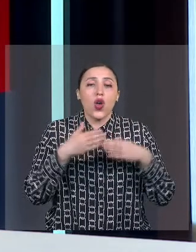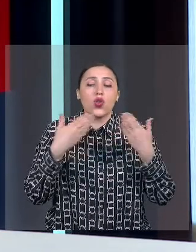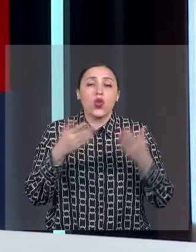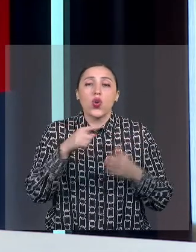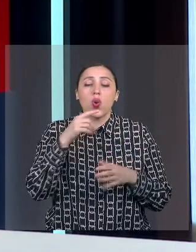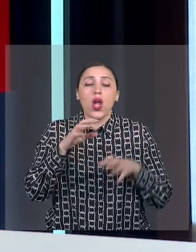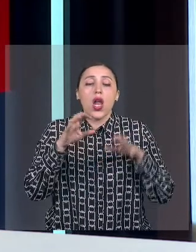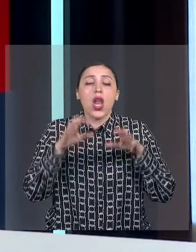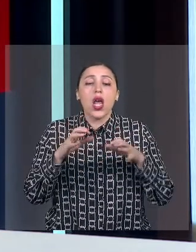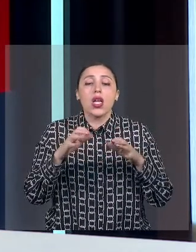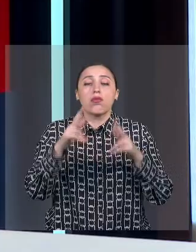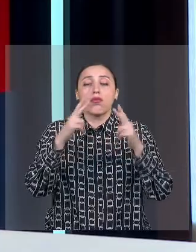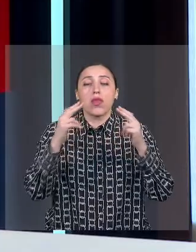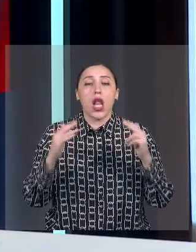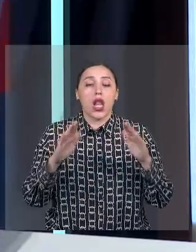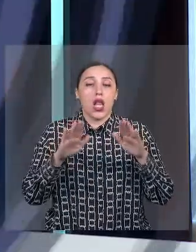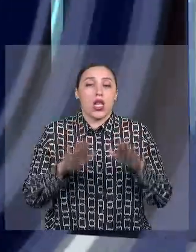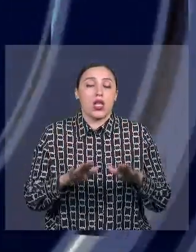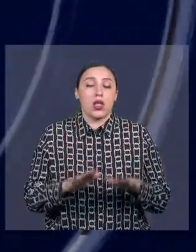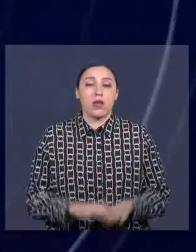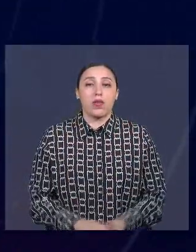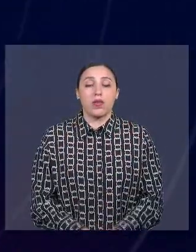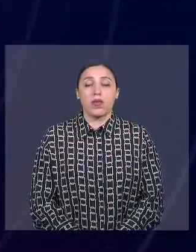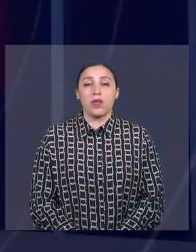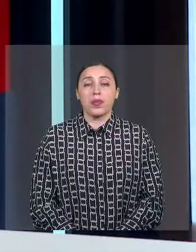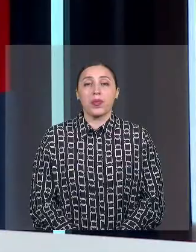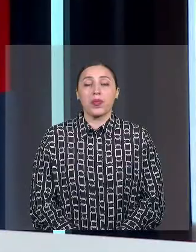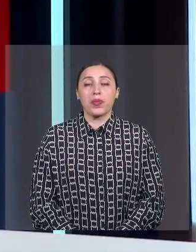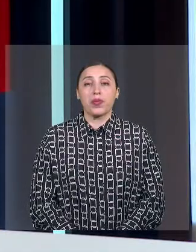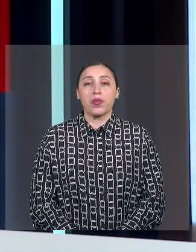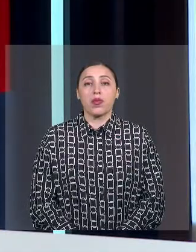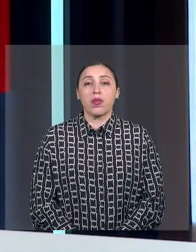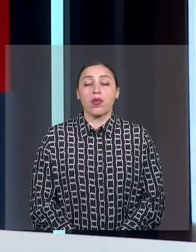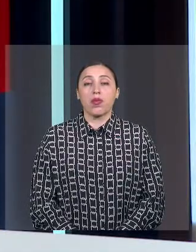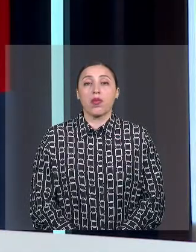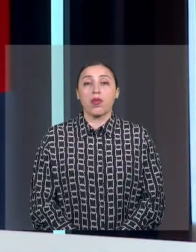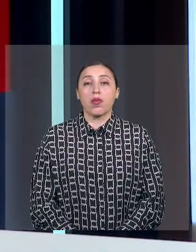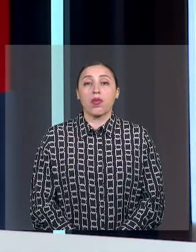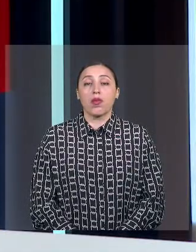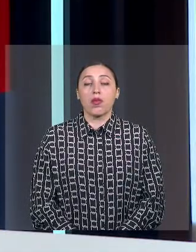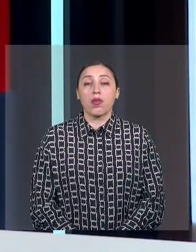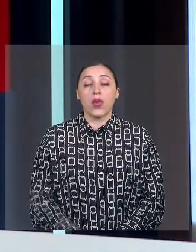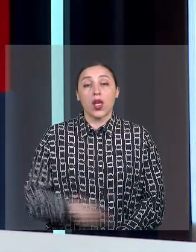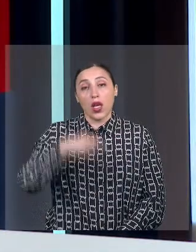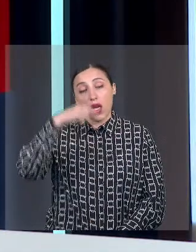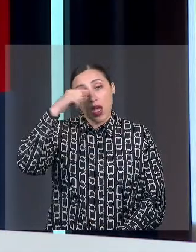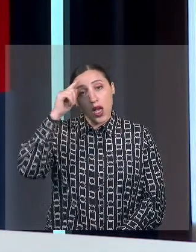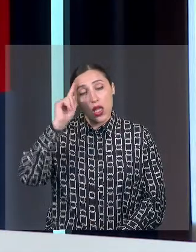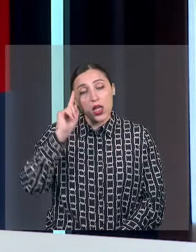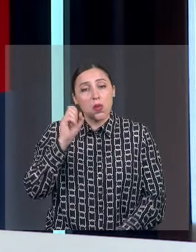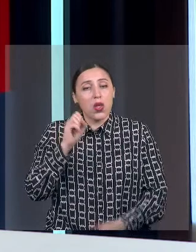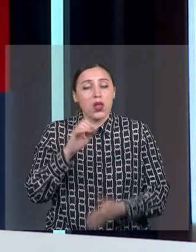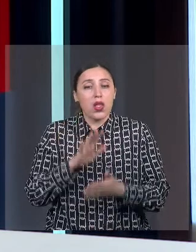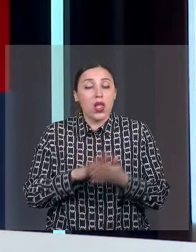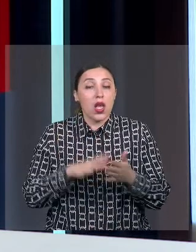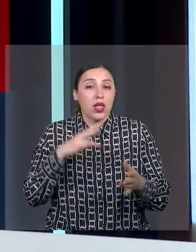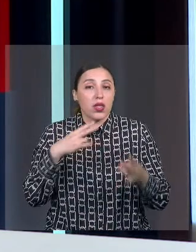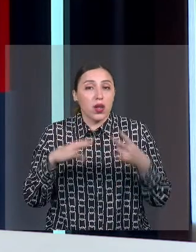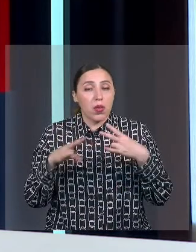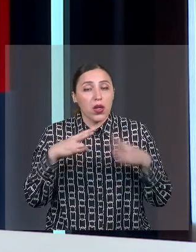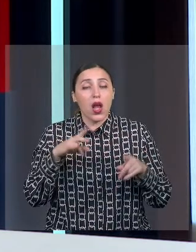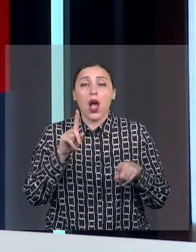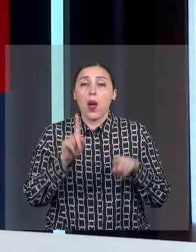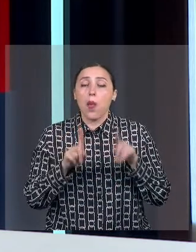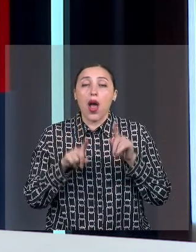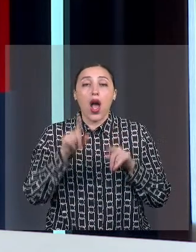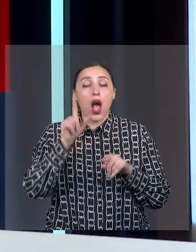նստավայրն այնուամենայնիվ չի կրել։ Ադրբեջանի շարունակական սպառնալիքների ու